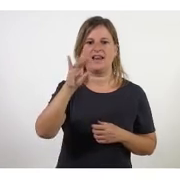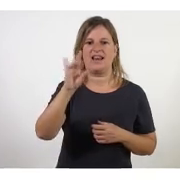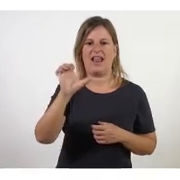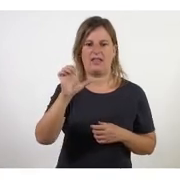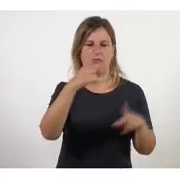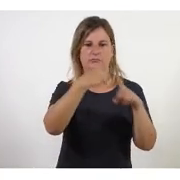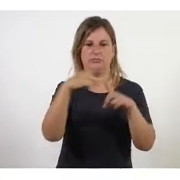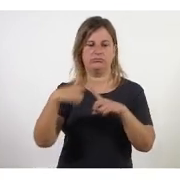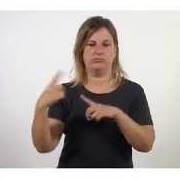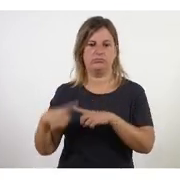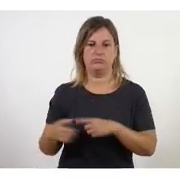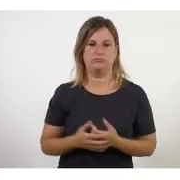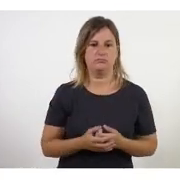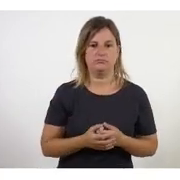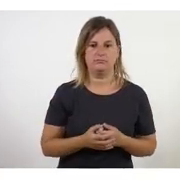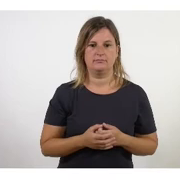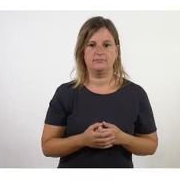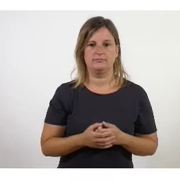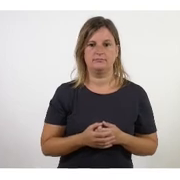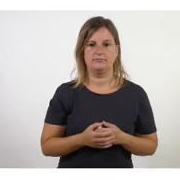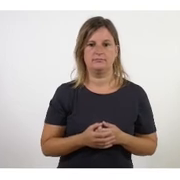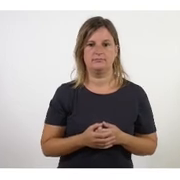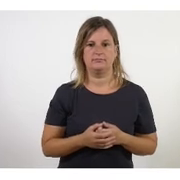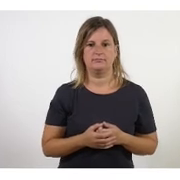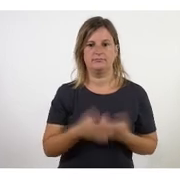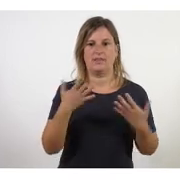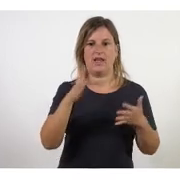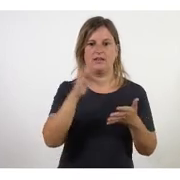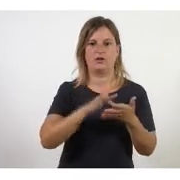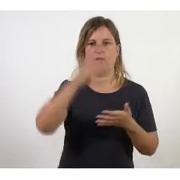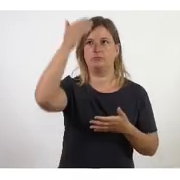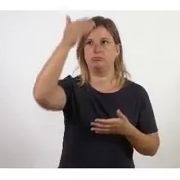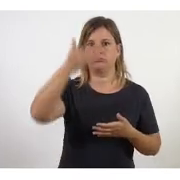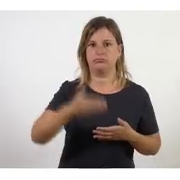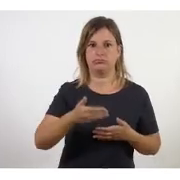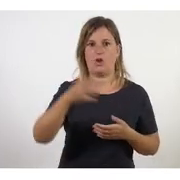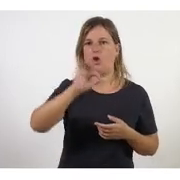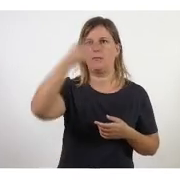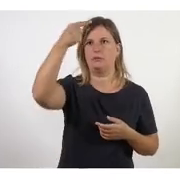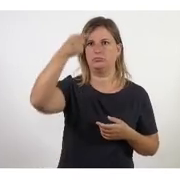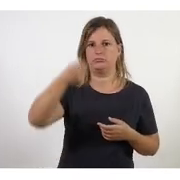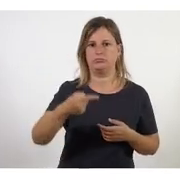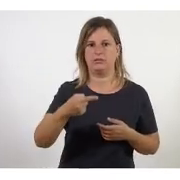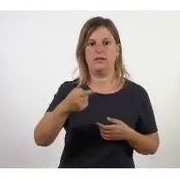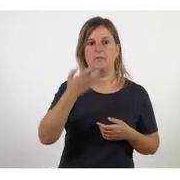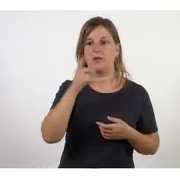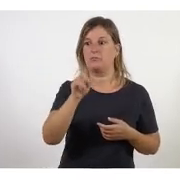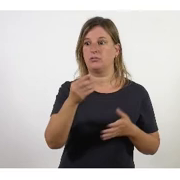I puc decidir en quina direcció. Ara ho està fent així. Però puc, si fico un altre cop, m'ho fa de